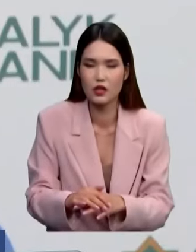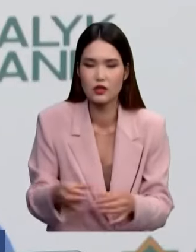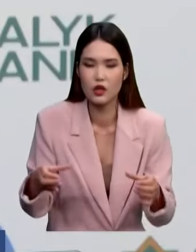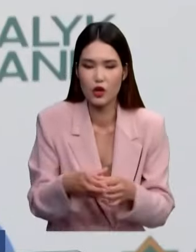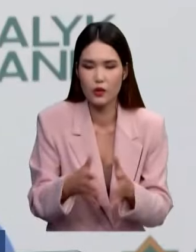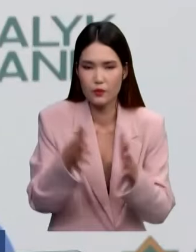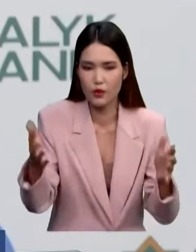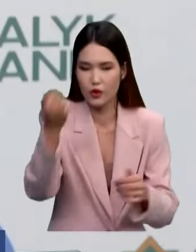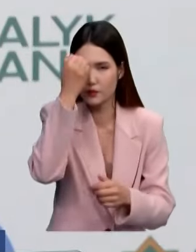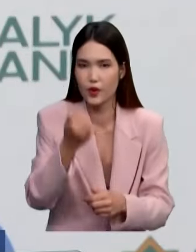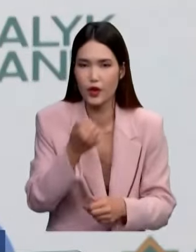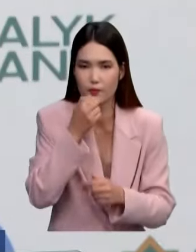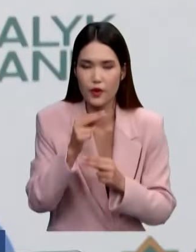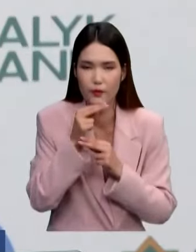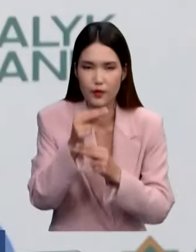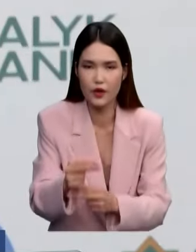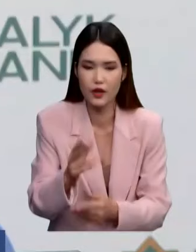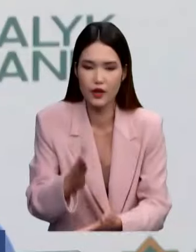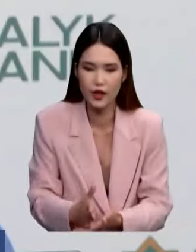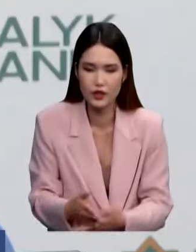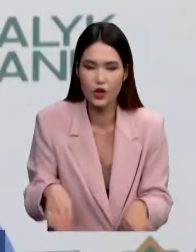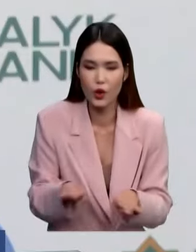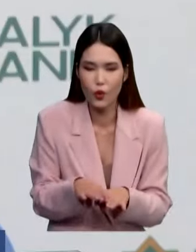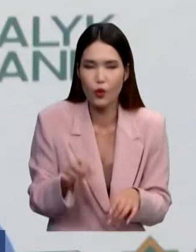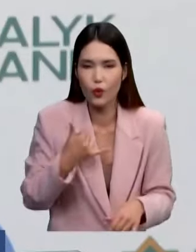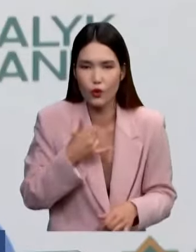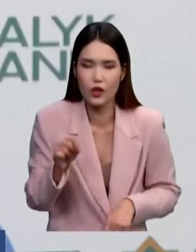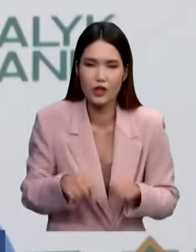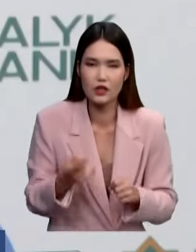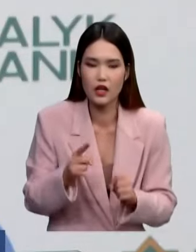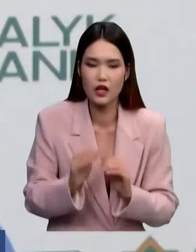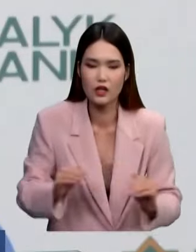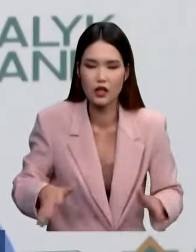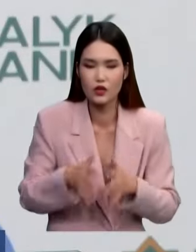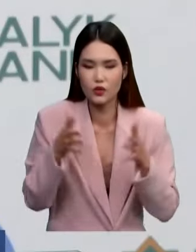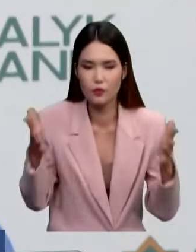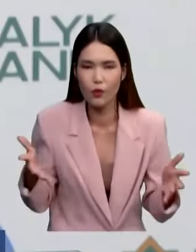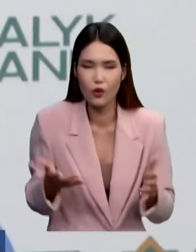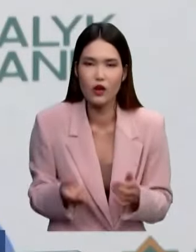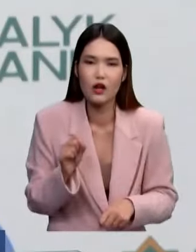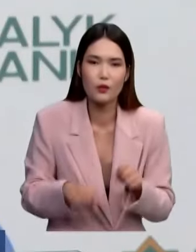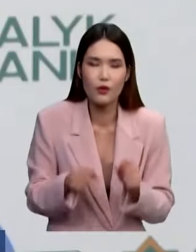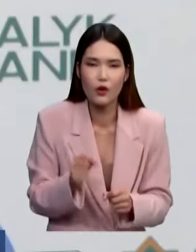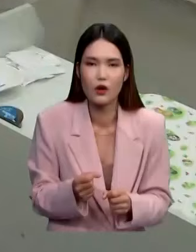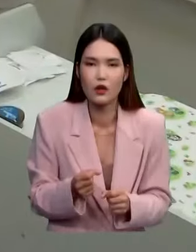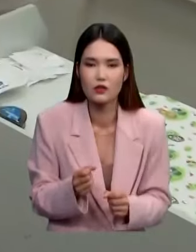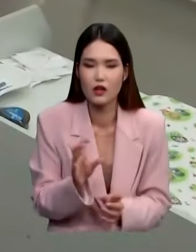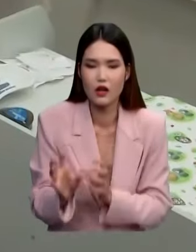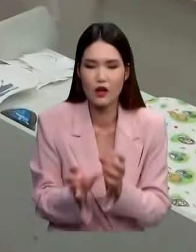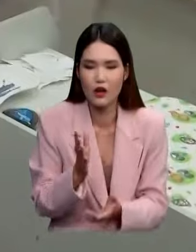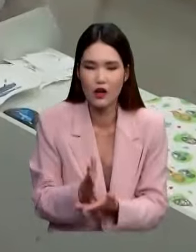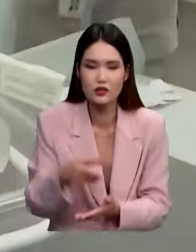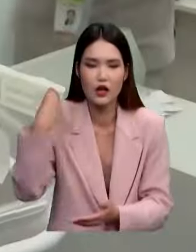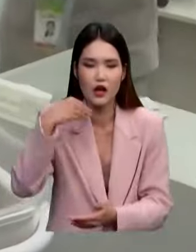көптен көп рахмет айтамыз, алғысымызды білдіреміз. Осындай біздің нәрестелерге мүмкіншілік туғызып жатқандарыңызға. В